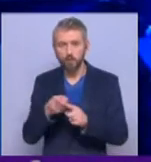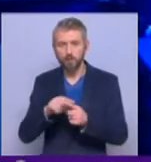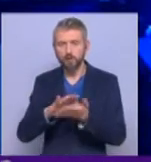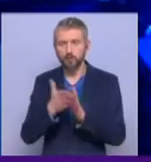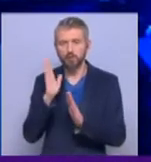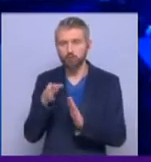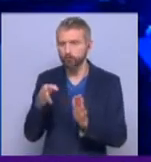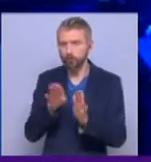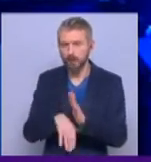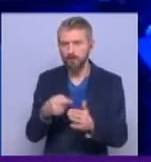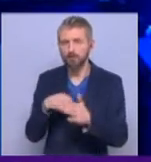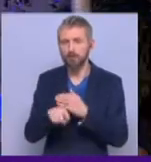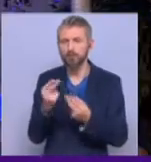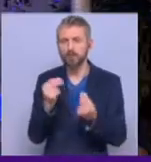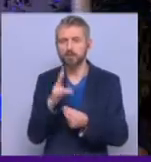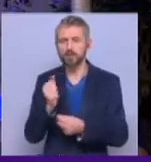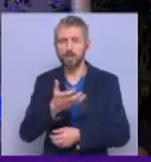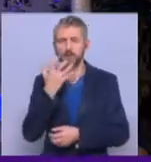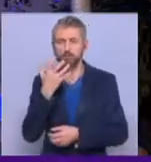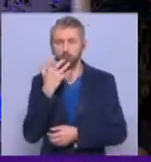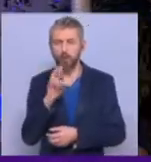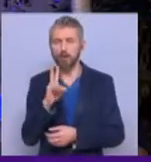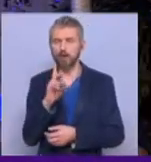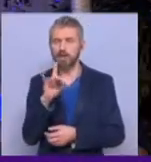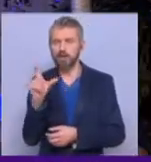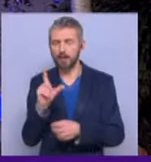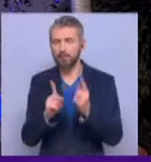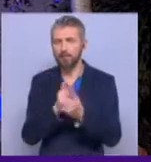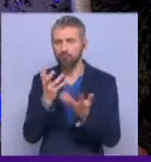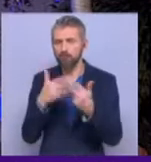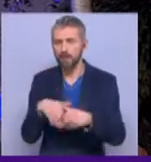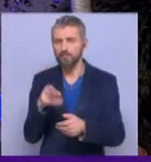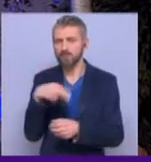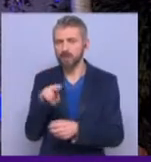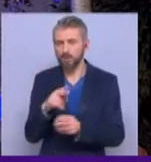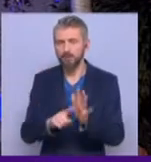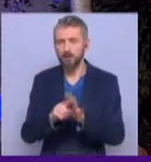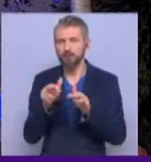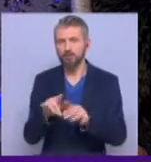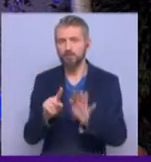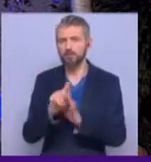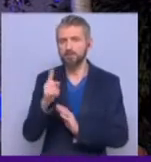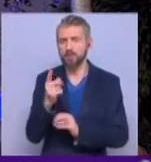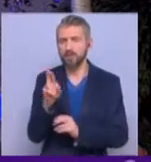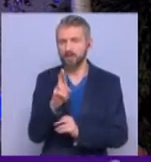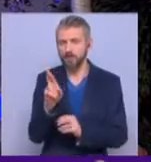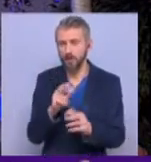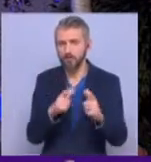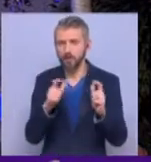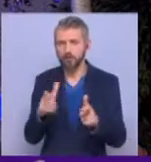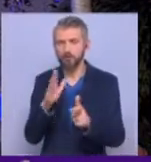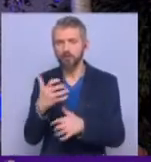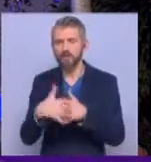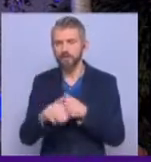будет только усугубляться, потому что тарифы на тепло НКР пересчитала в декабре. Начали они действовать с 1 января, платежки придут в середине